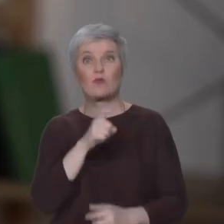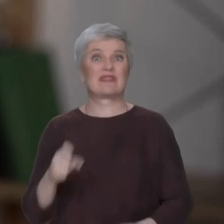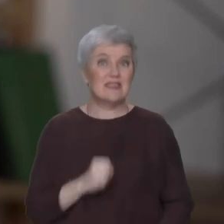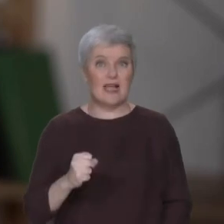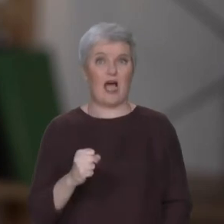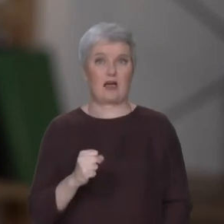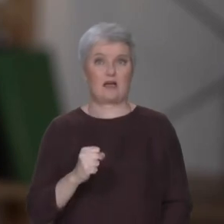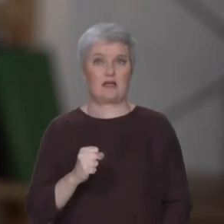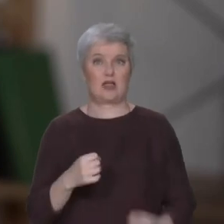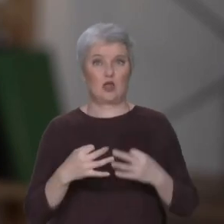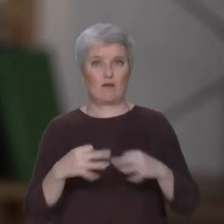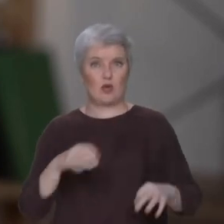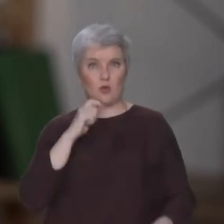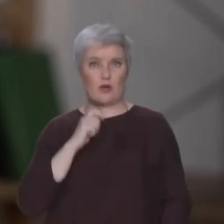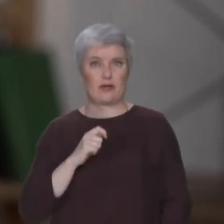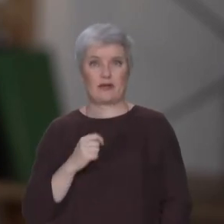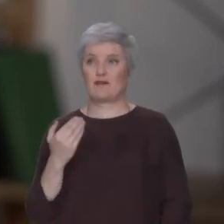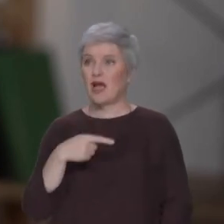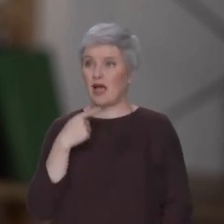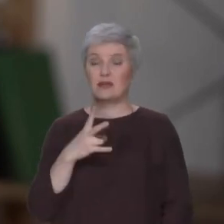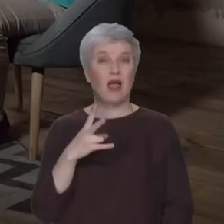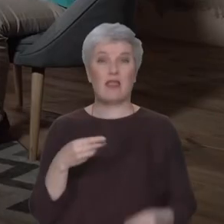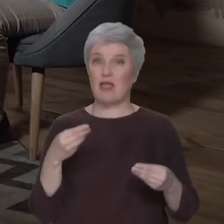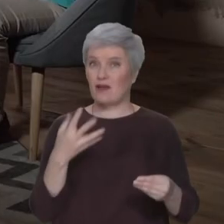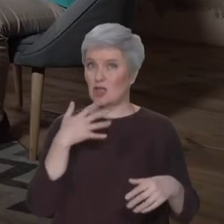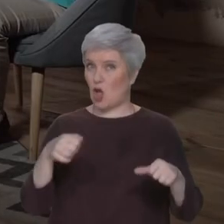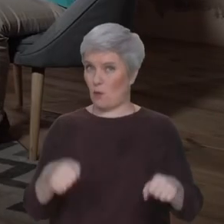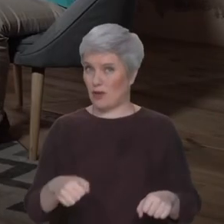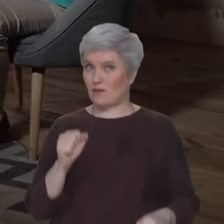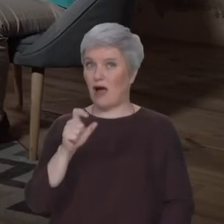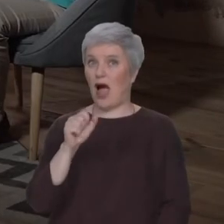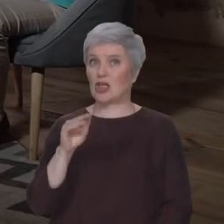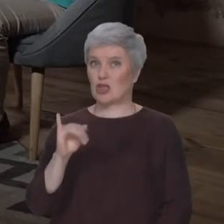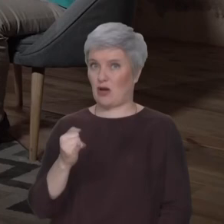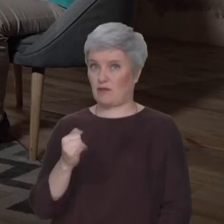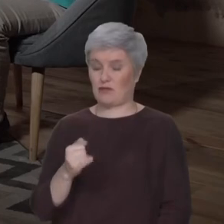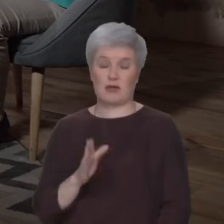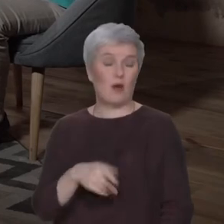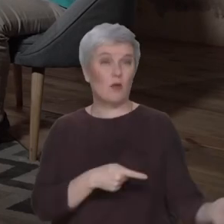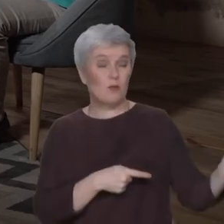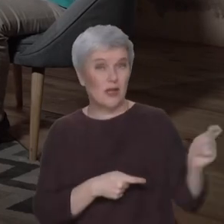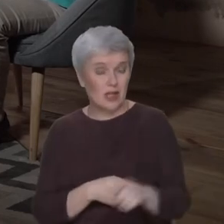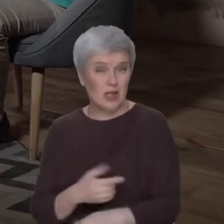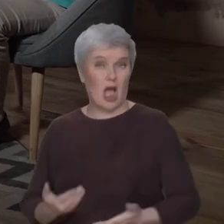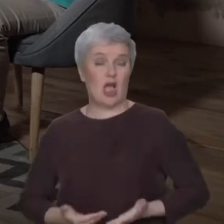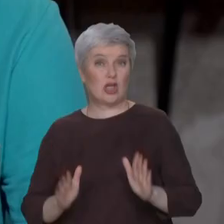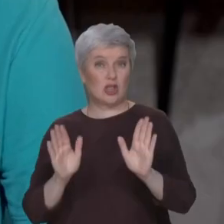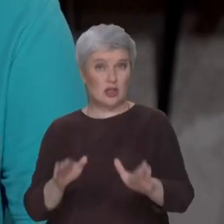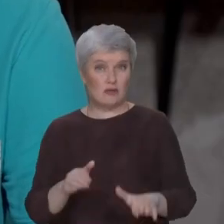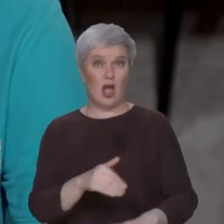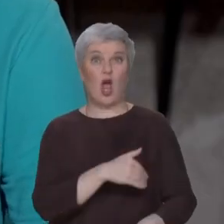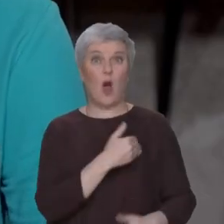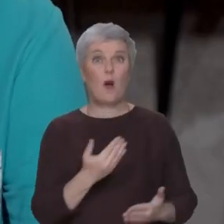давати громадянство Лії Хиджакові, якщо вона попросить. Хай приїжджає, живе. Тобто ви проти того, щоб давати хорошим русським громадянство України? Дайте